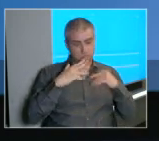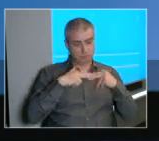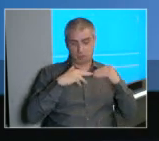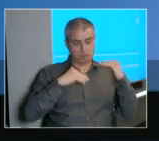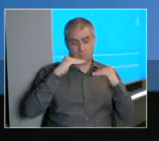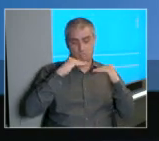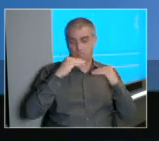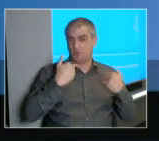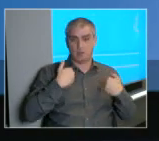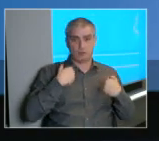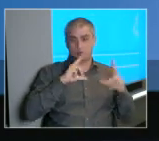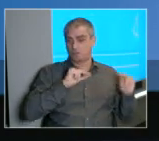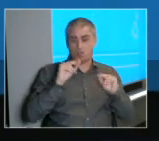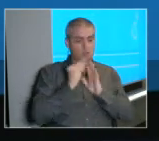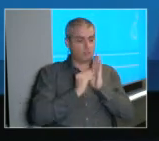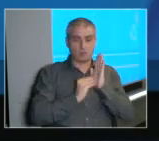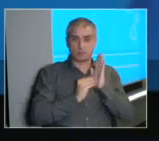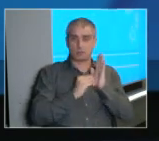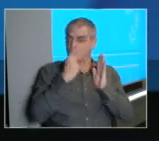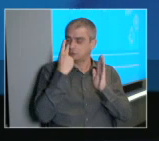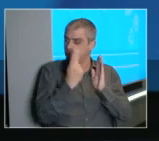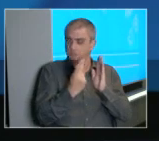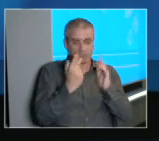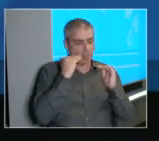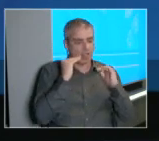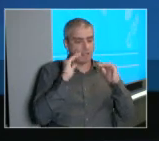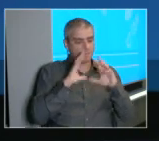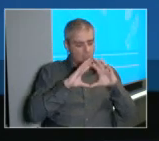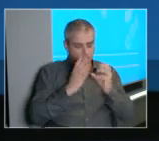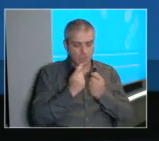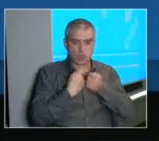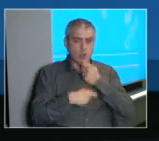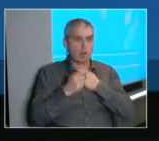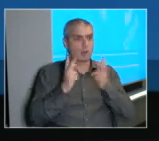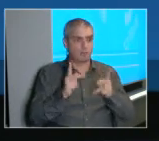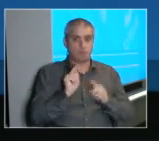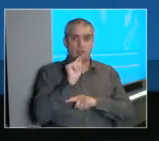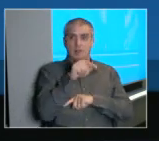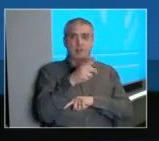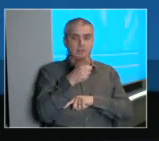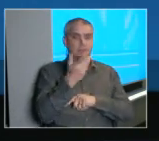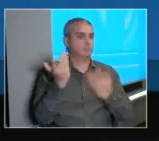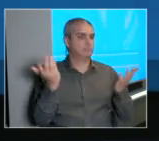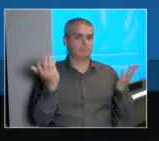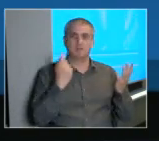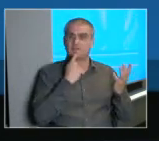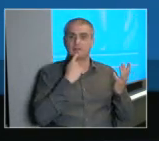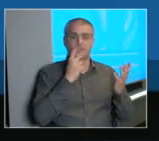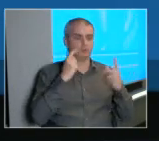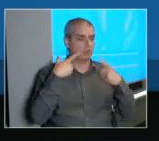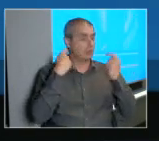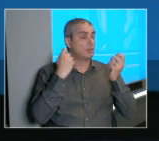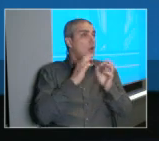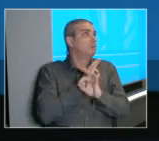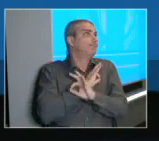מאיתנו, אנחנו עם אותם נתונים, כשאתה מסתכל ברמה של מקרו-כלכלה, אפשר להגיע לשם, פינלנד מחזיקה מערכת